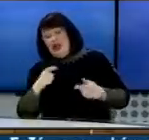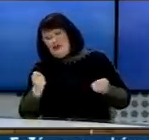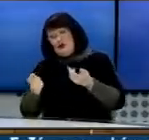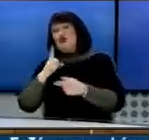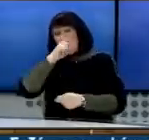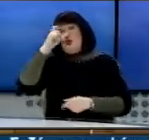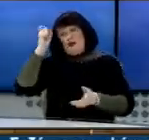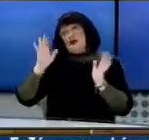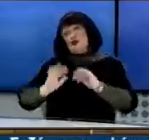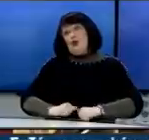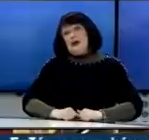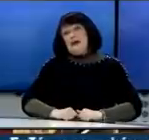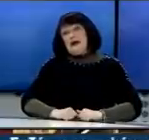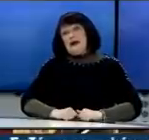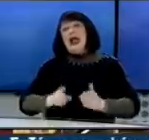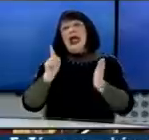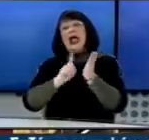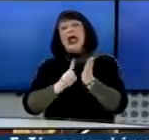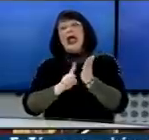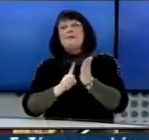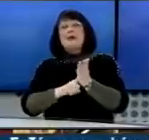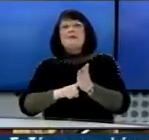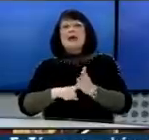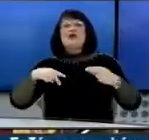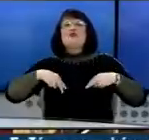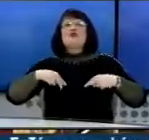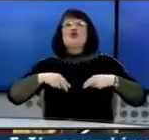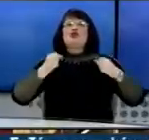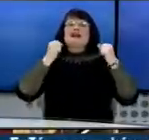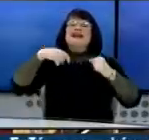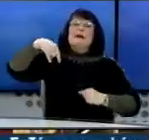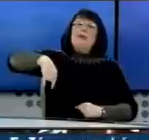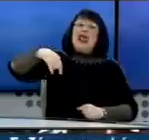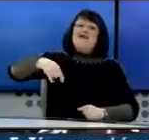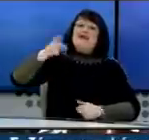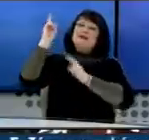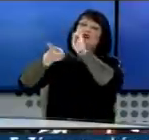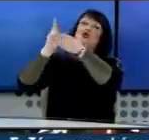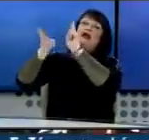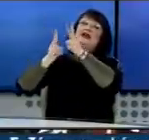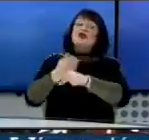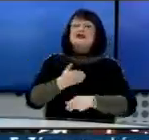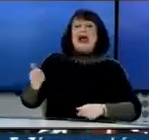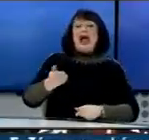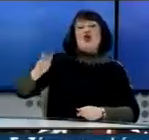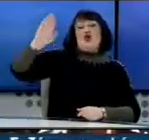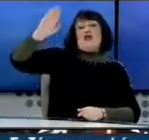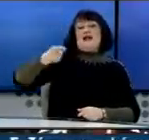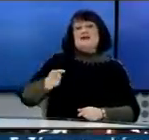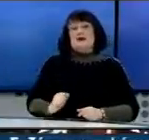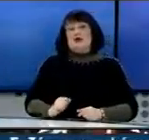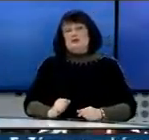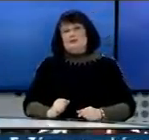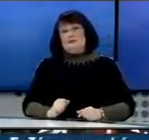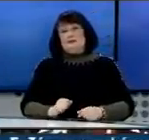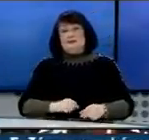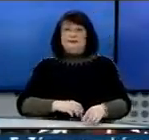τόσο δύσκολο σας ήταν. Έπρεπε να το κάνει ο κύριος Πλεύρης, τον οποίο κατά τα άλλα κατηγορείται για ακροδεξιό. Είναι μια μικρή